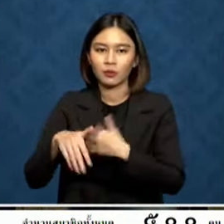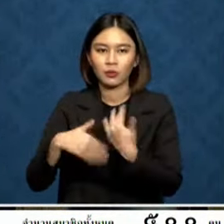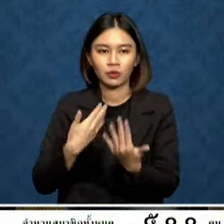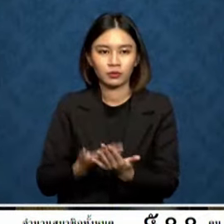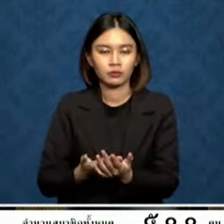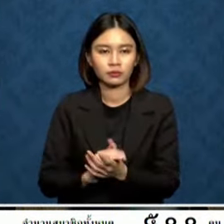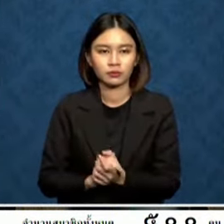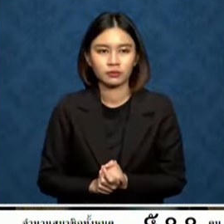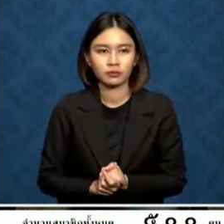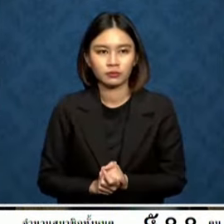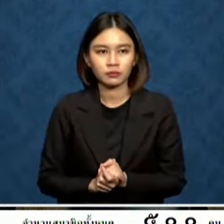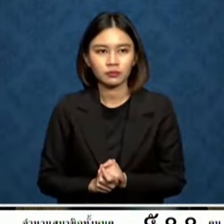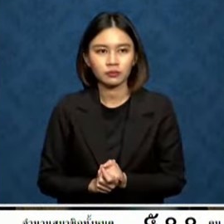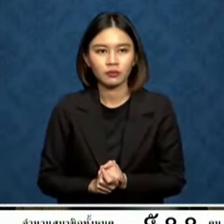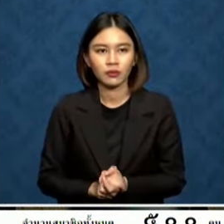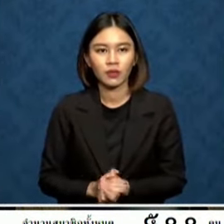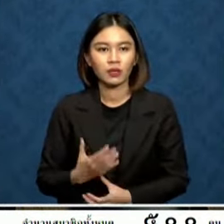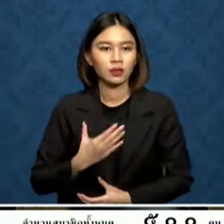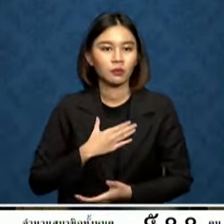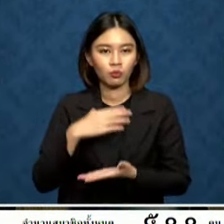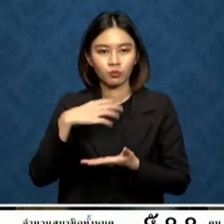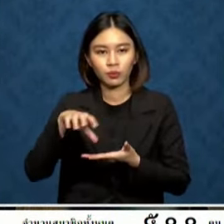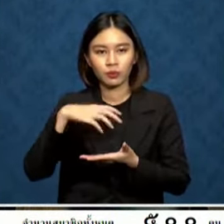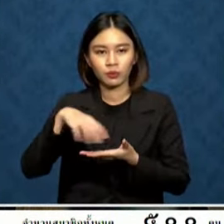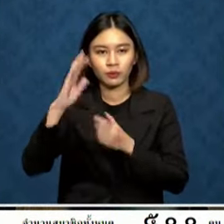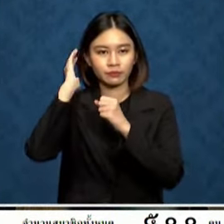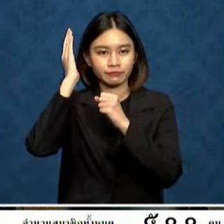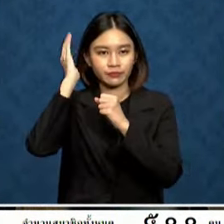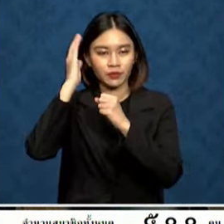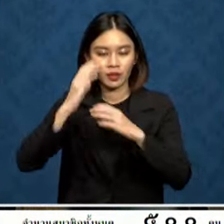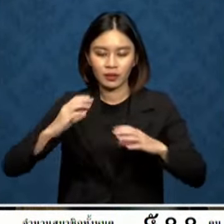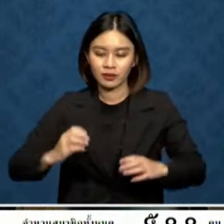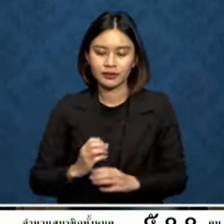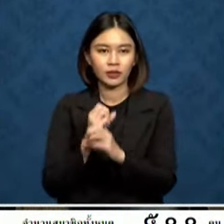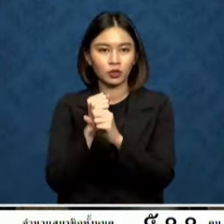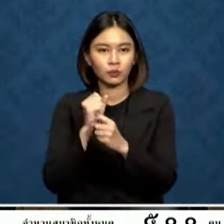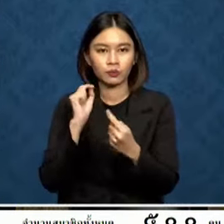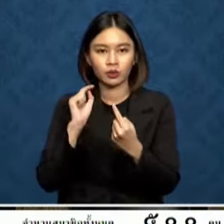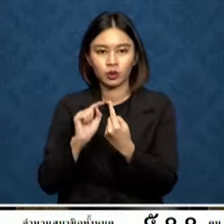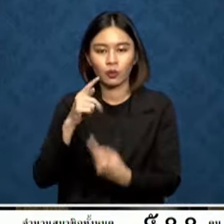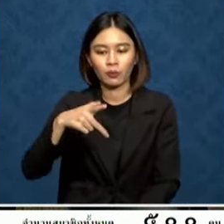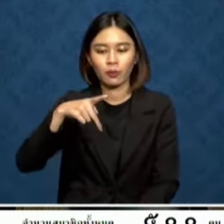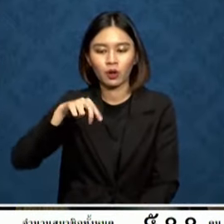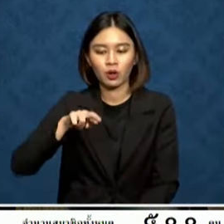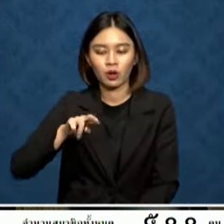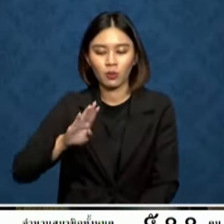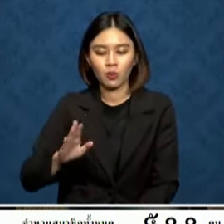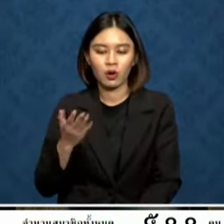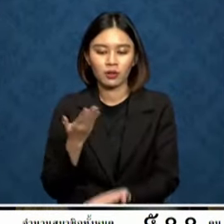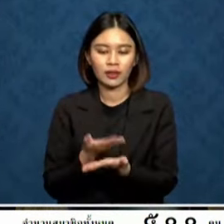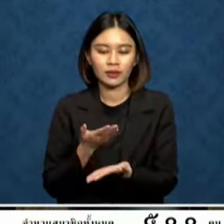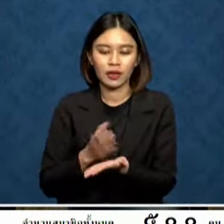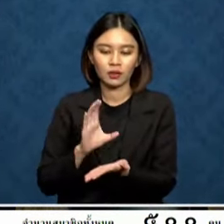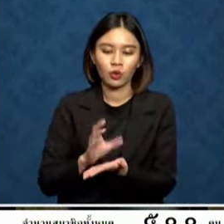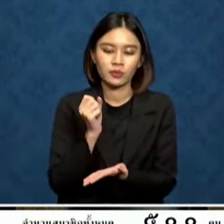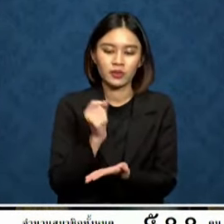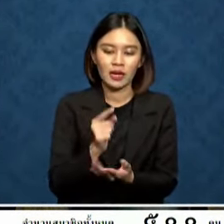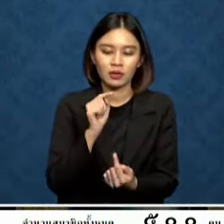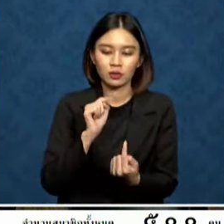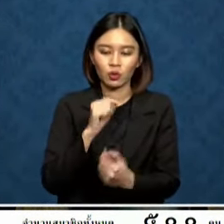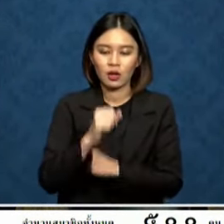มิติที่กล่าวมาทั้งหมดครับบทสรุปสำหรับร่างพระราชบัญญัติงบประมาณรายจ่ายประจำปี